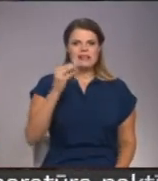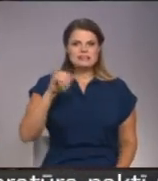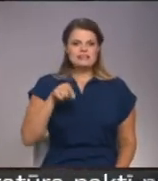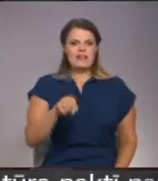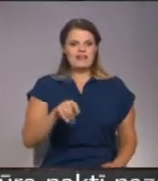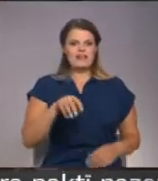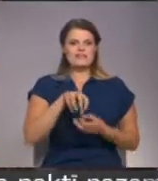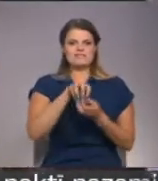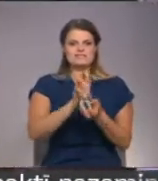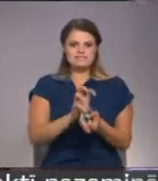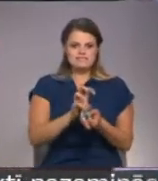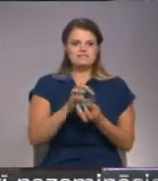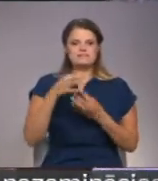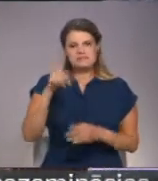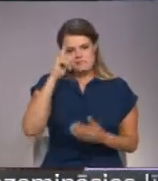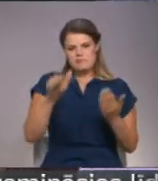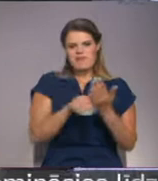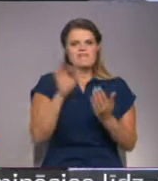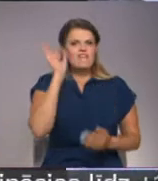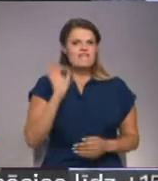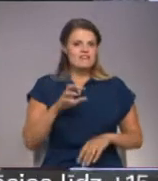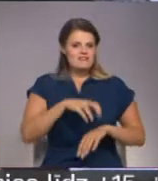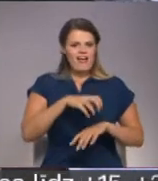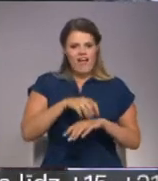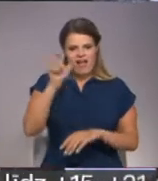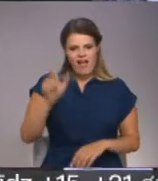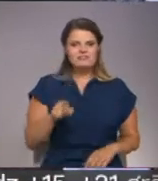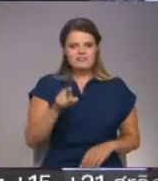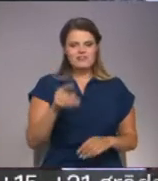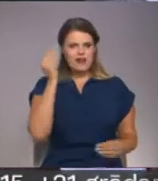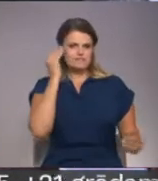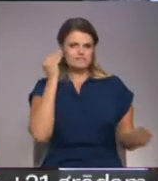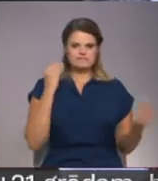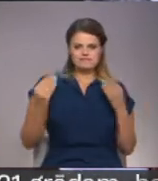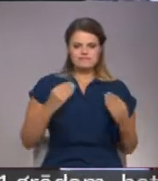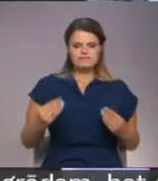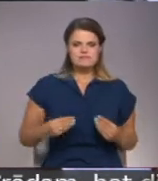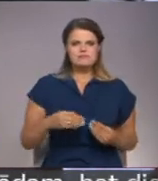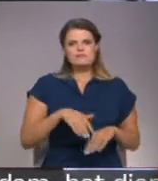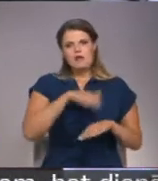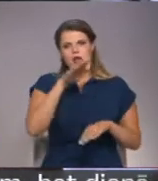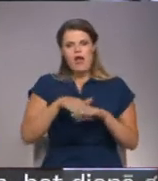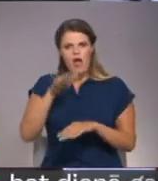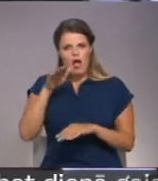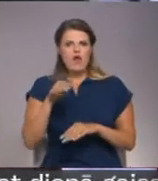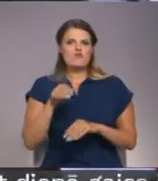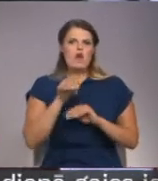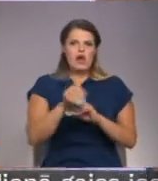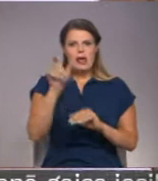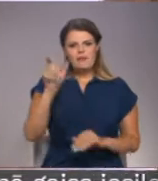savu sadarināšanos ar brīvprātīgo vācu ārstu. Līzī tēlā iejutās pils krājuma glabātāja Līva